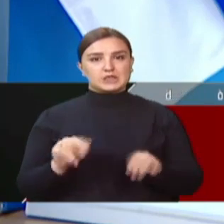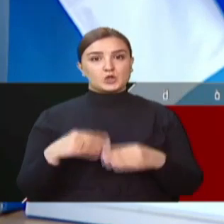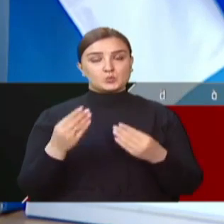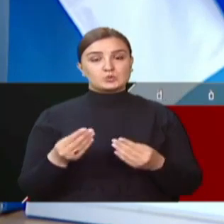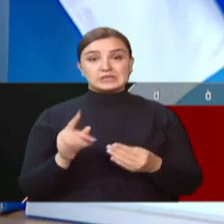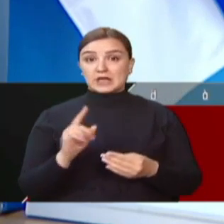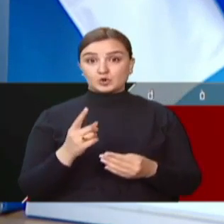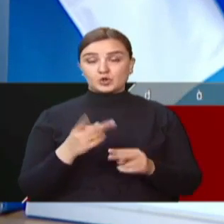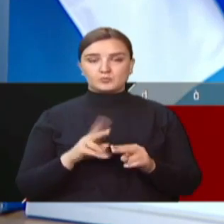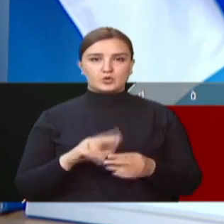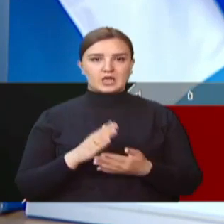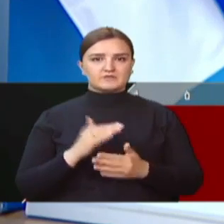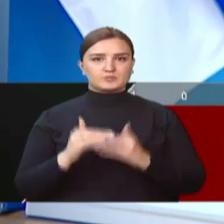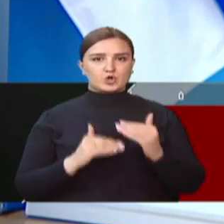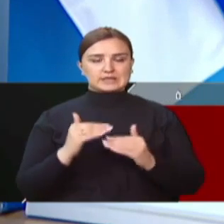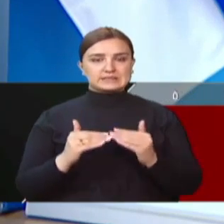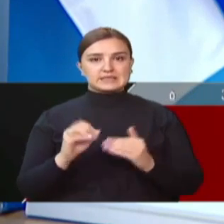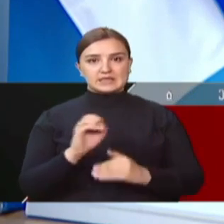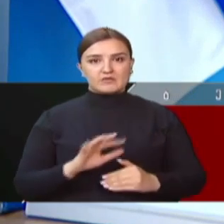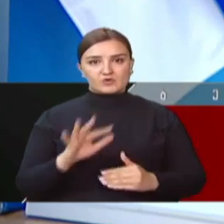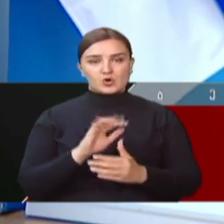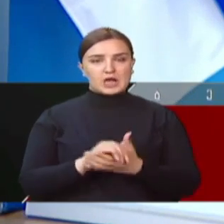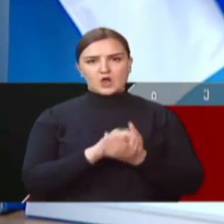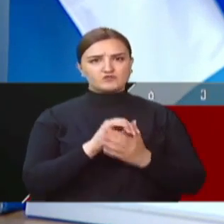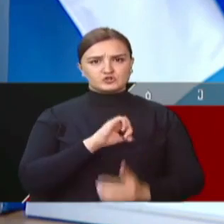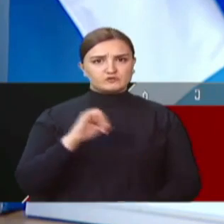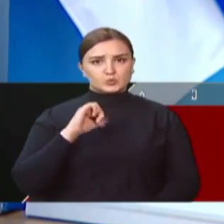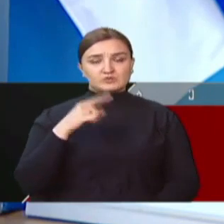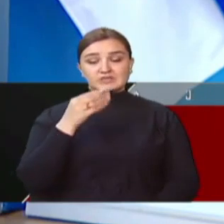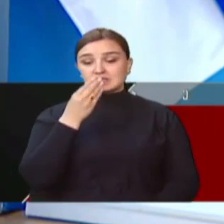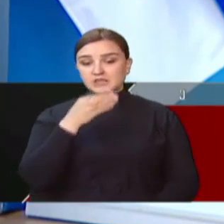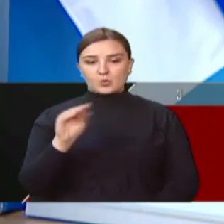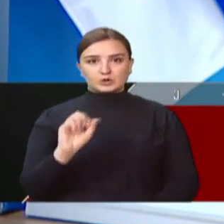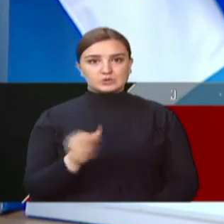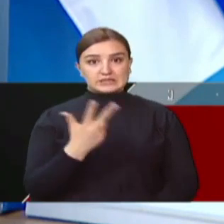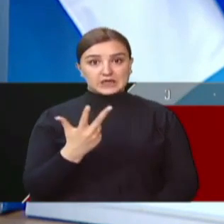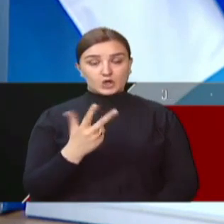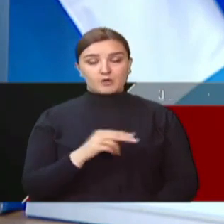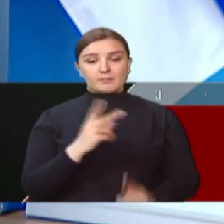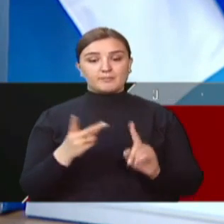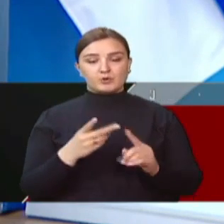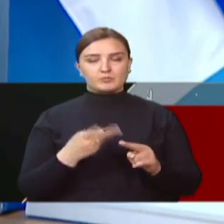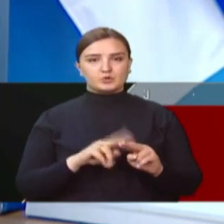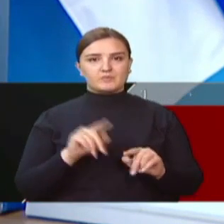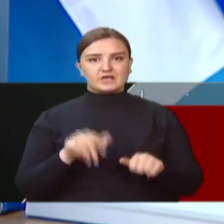იმსახურებს რატომ? იმიტომ რომ აქვს პროგრესი და ევროკავშირმა თვითონ თქვა, რომ საუკეთესოა ტრიოში და მეორე, იმიტომ